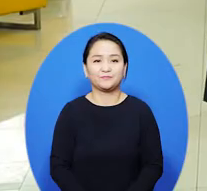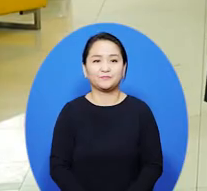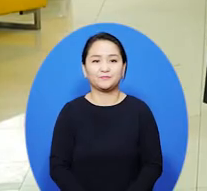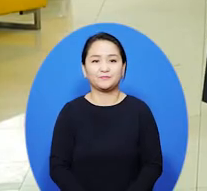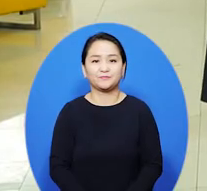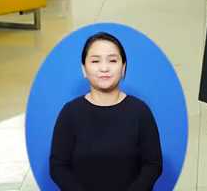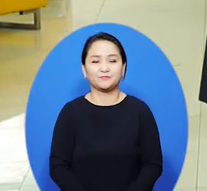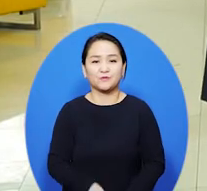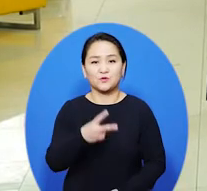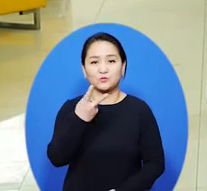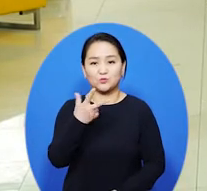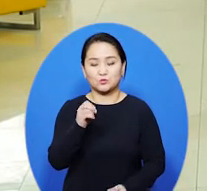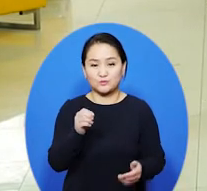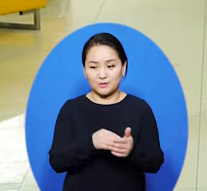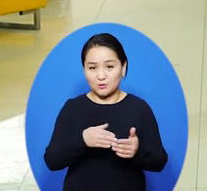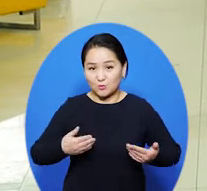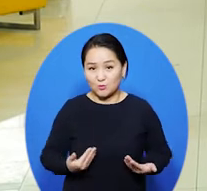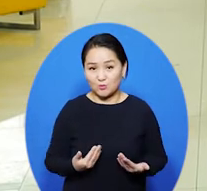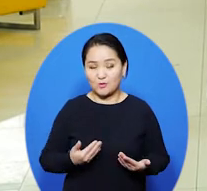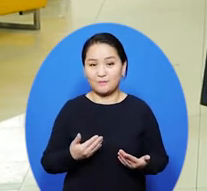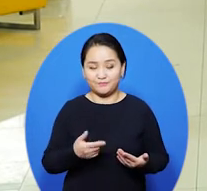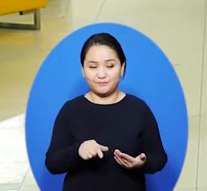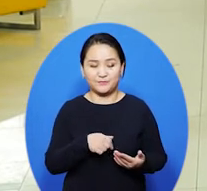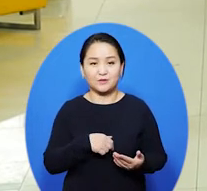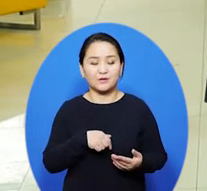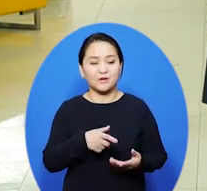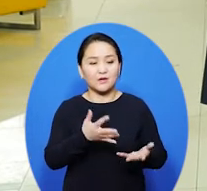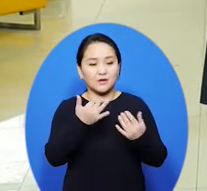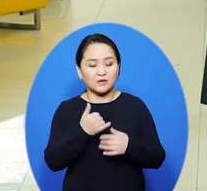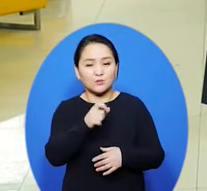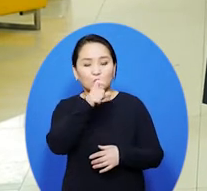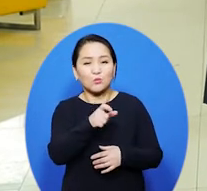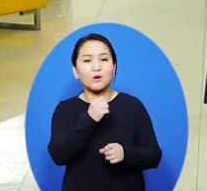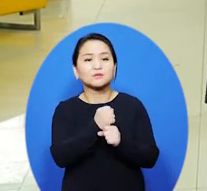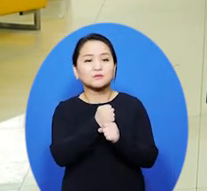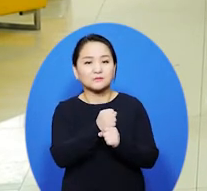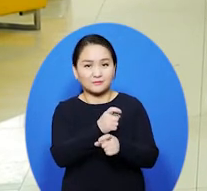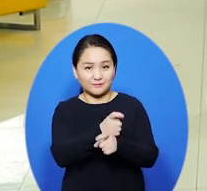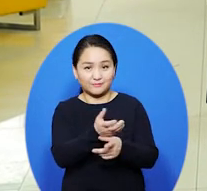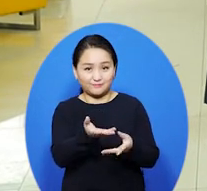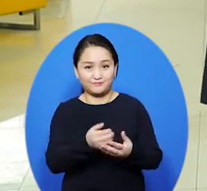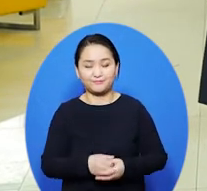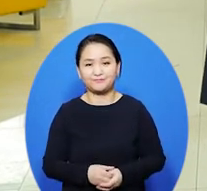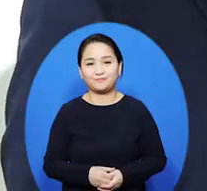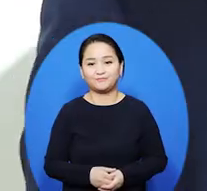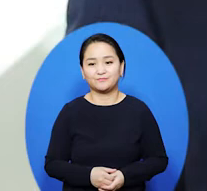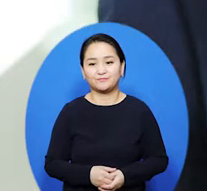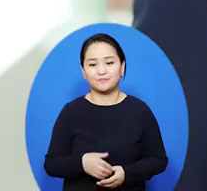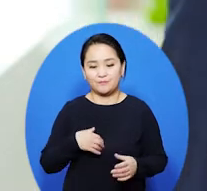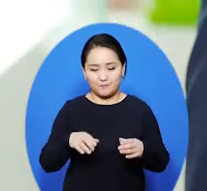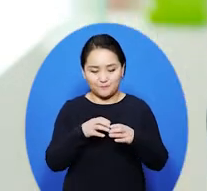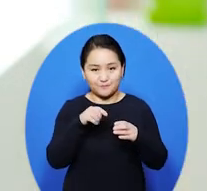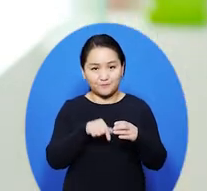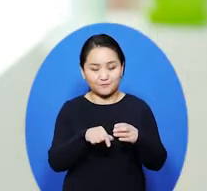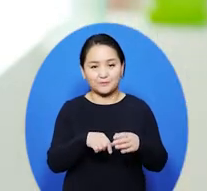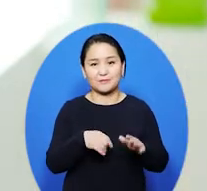байна. За 233,000 хүн амтай энэ дүүрэгт танаа хэлтэс хэдүүний бүрэлдэхүүнтэй хурж ажиллаж байна. За манай